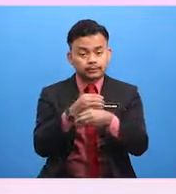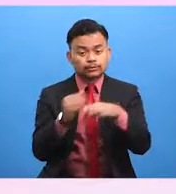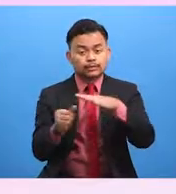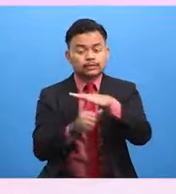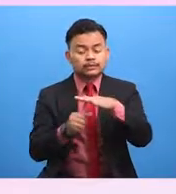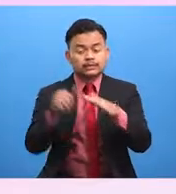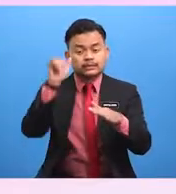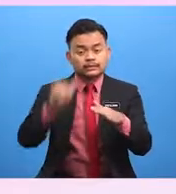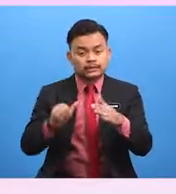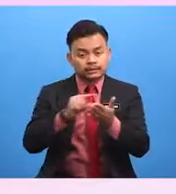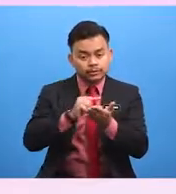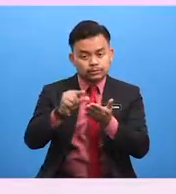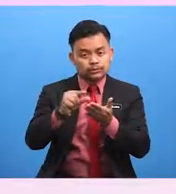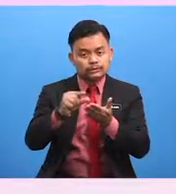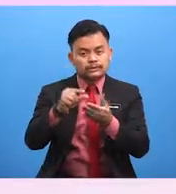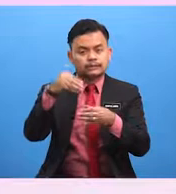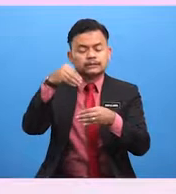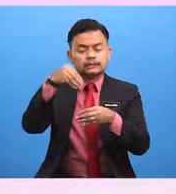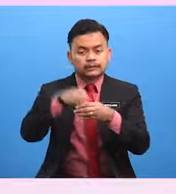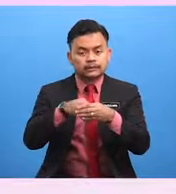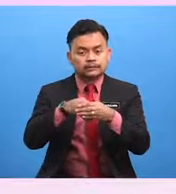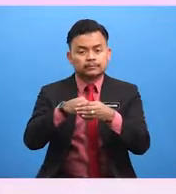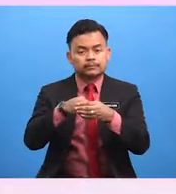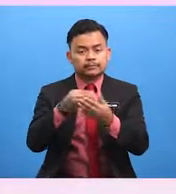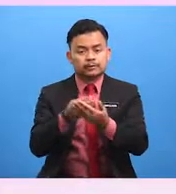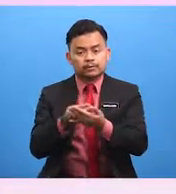digunakan dalam objek baharu.